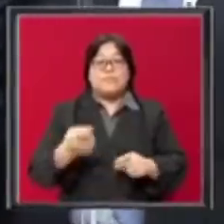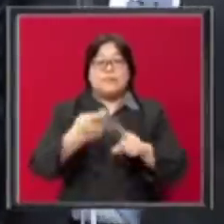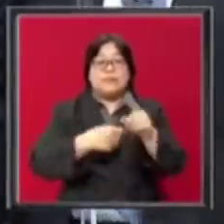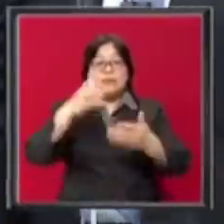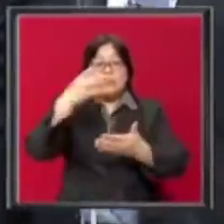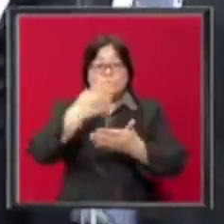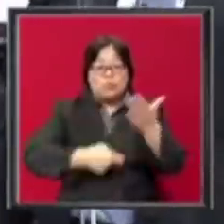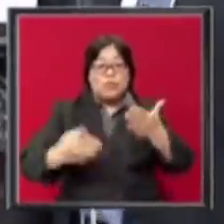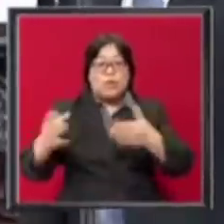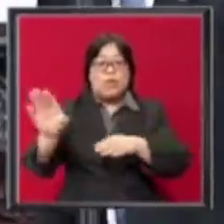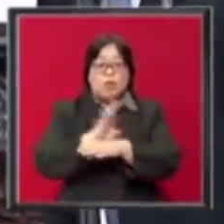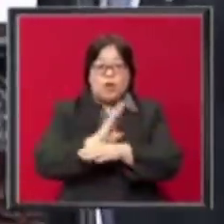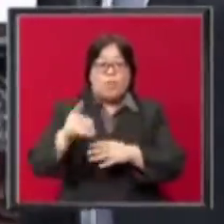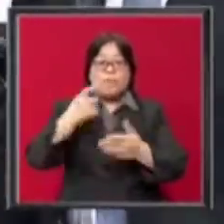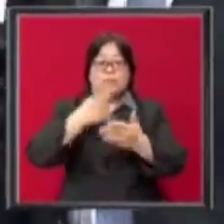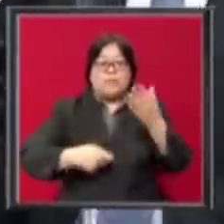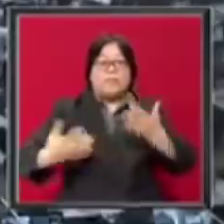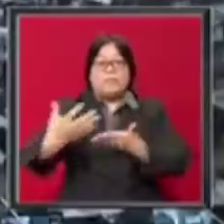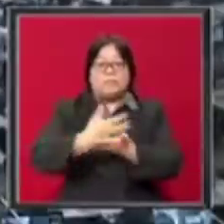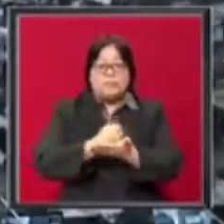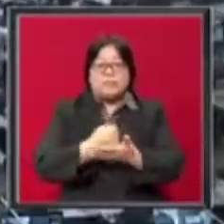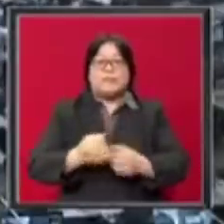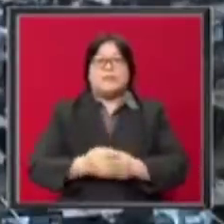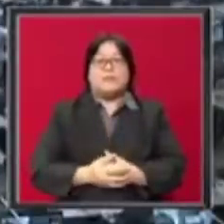cukai korporat, cukai pendapatan,